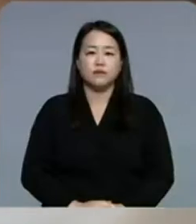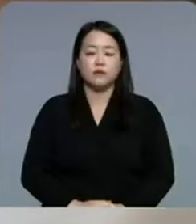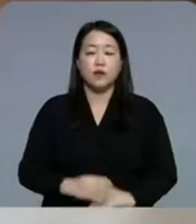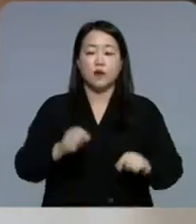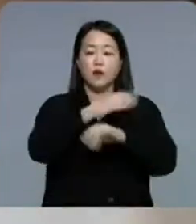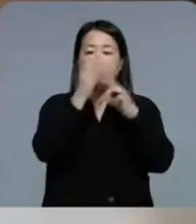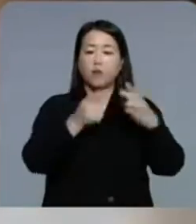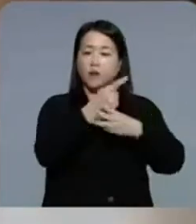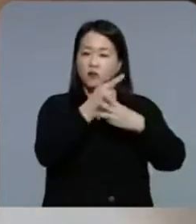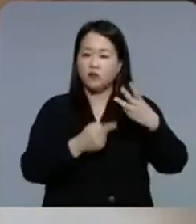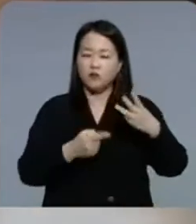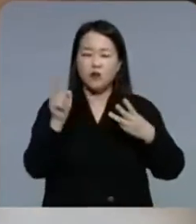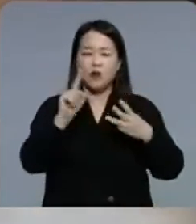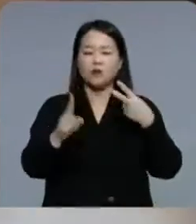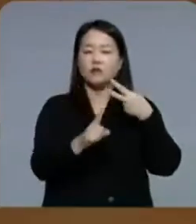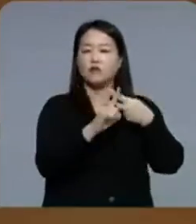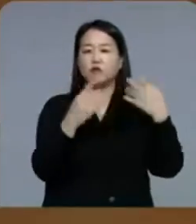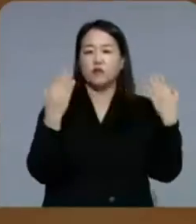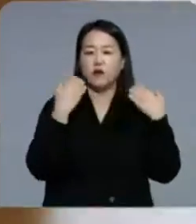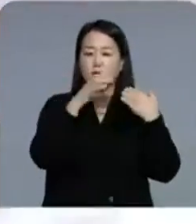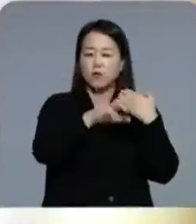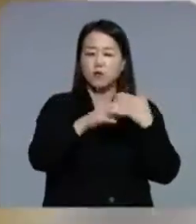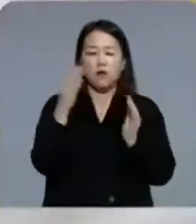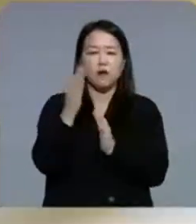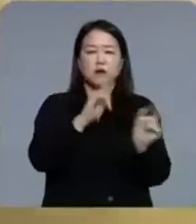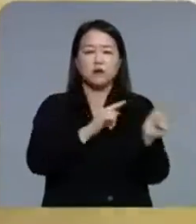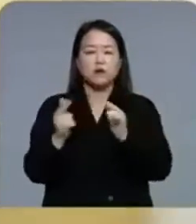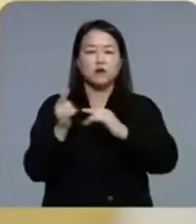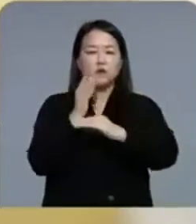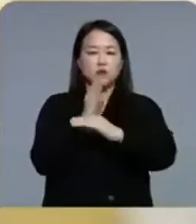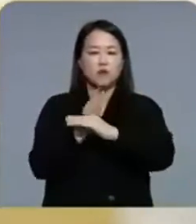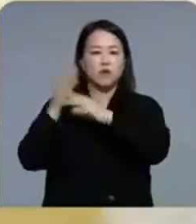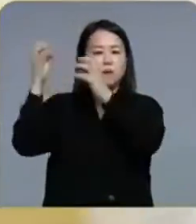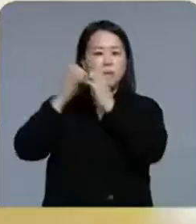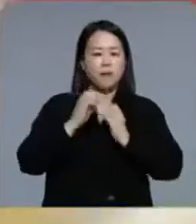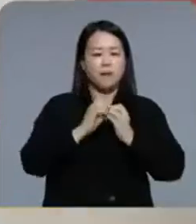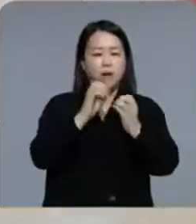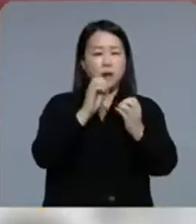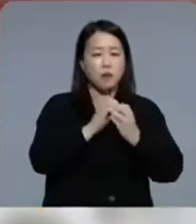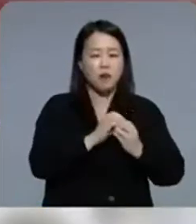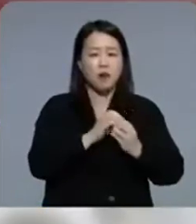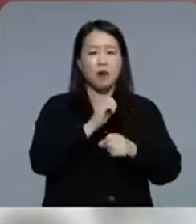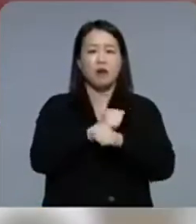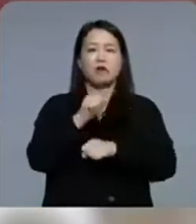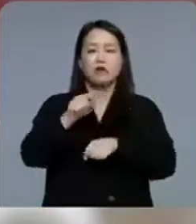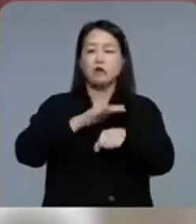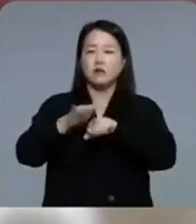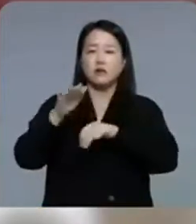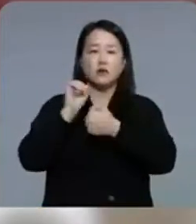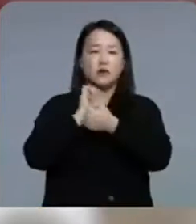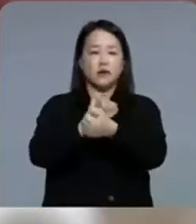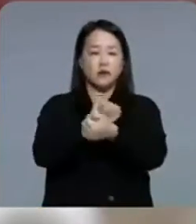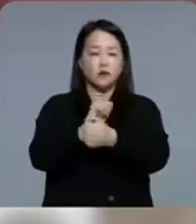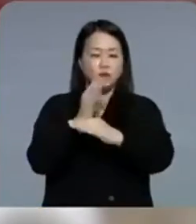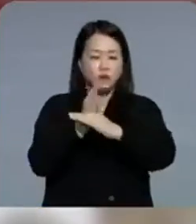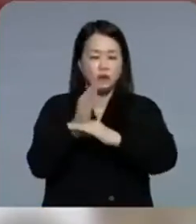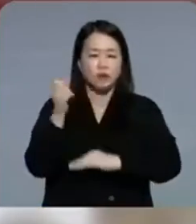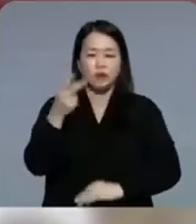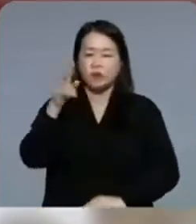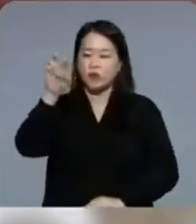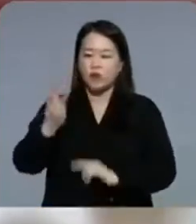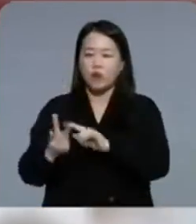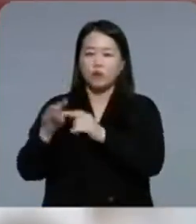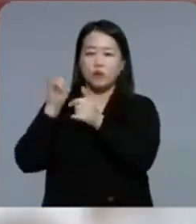완주에 한 중학교에서 학생들을 중심으로 코로나-19 연세 감염이 발생했습니다 광주 확진자 가족과